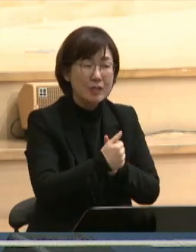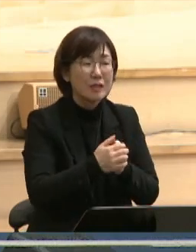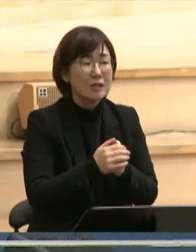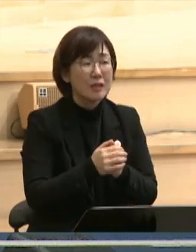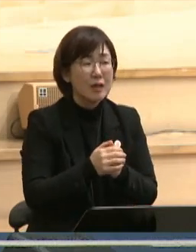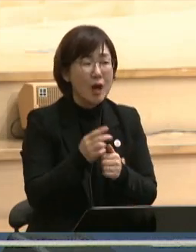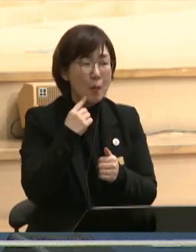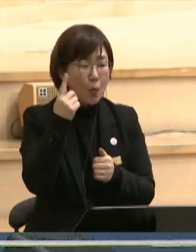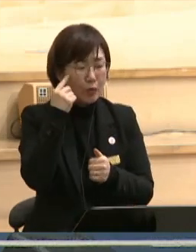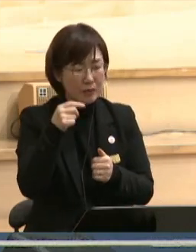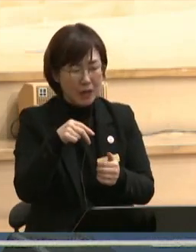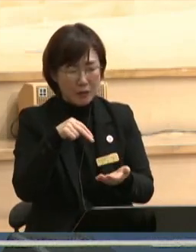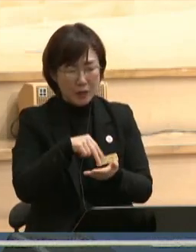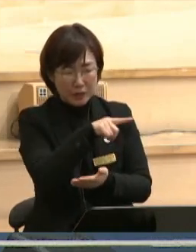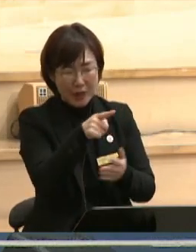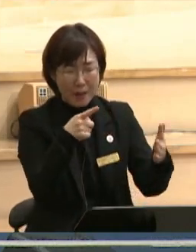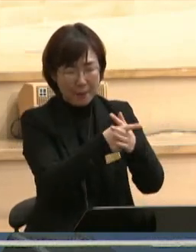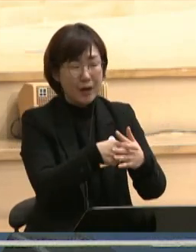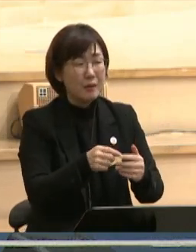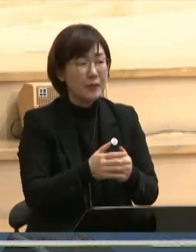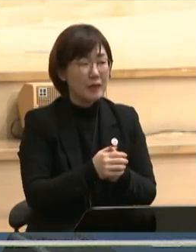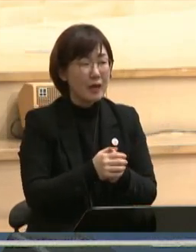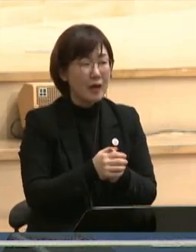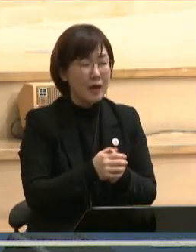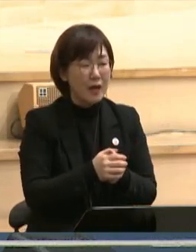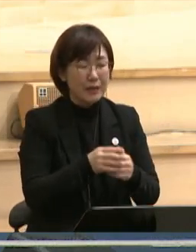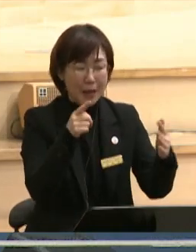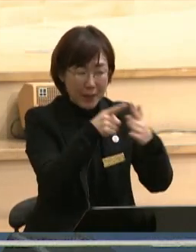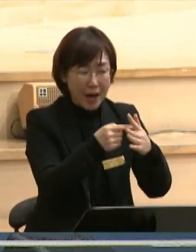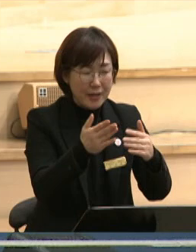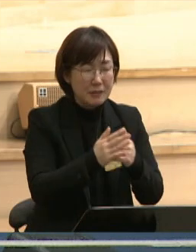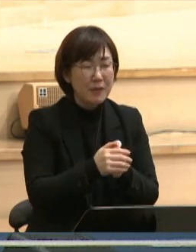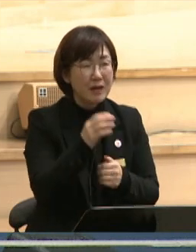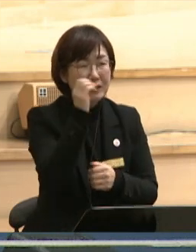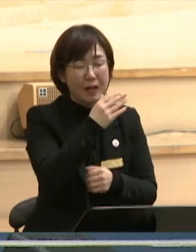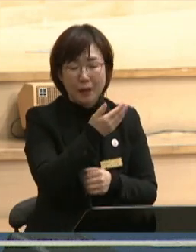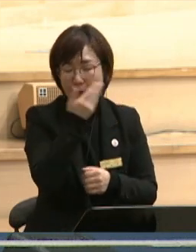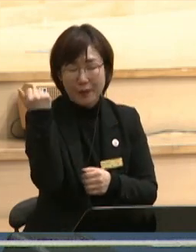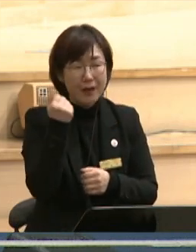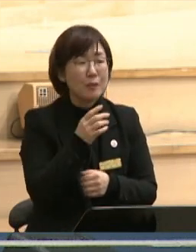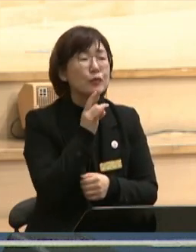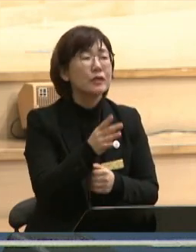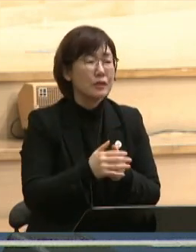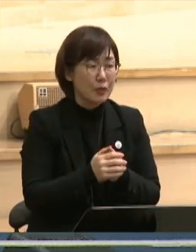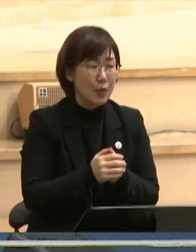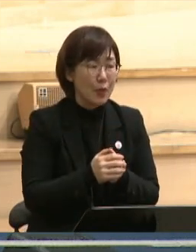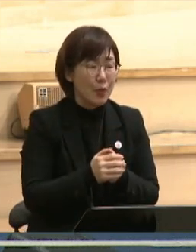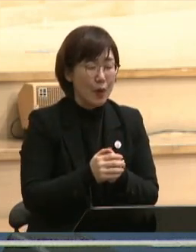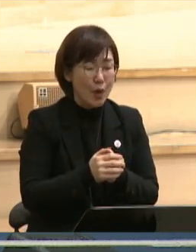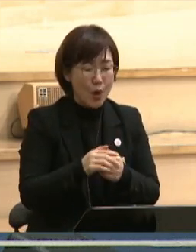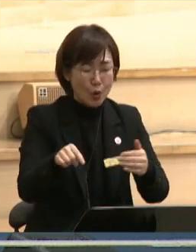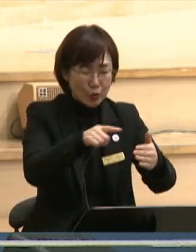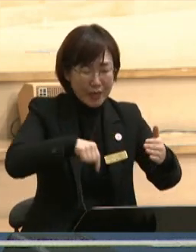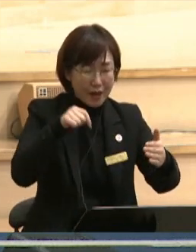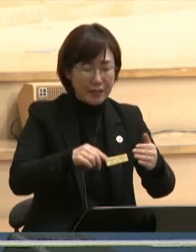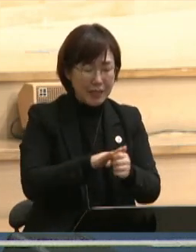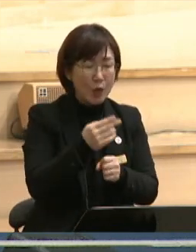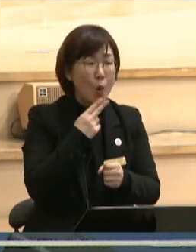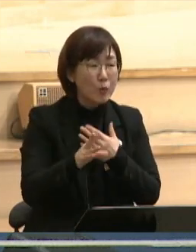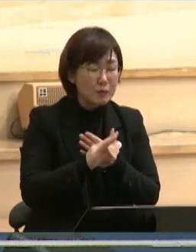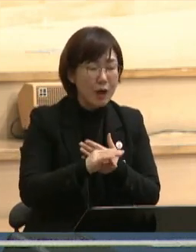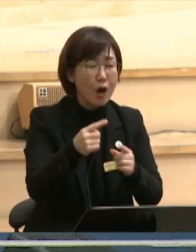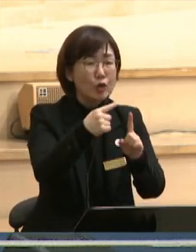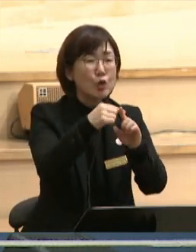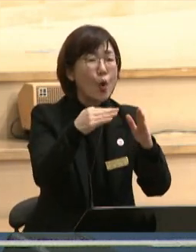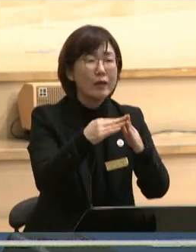한다고요 다 아는데 모른 체하는 것입니다 우리가 우리에게 사랑이 없으면 교회는